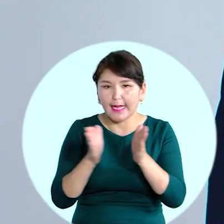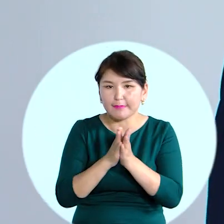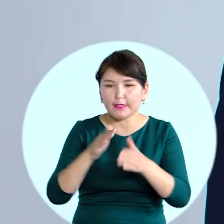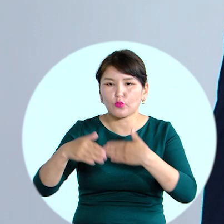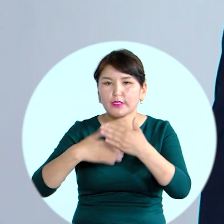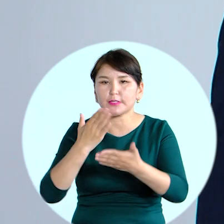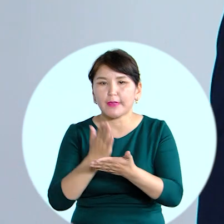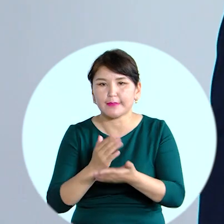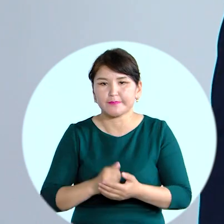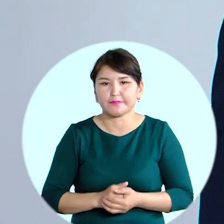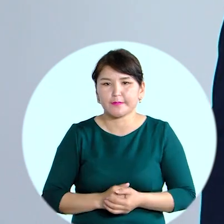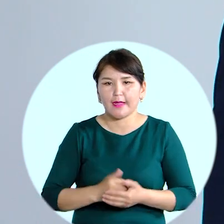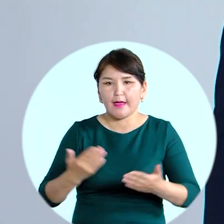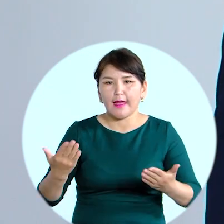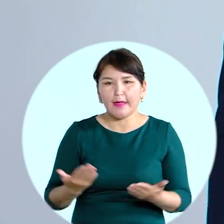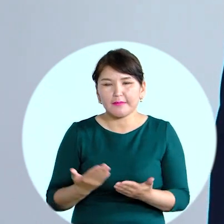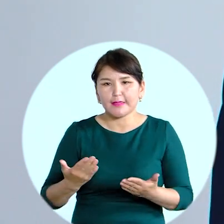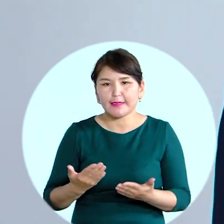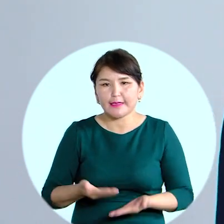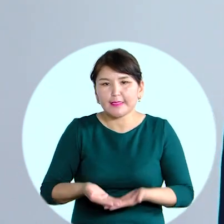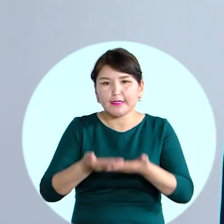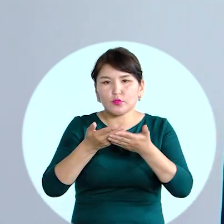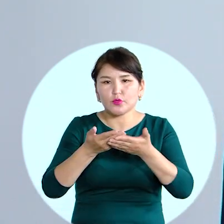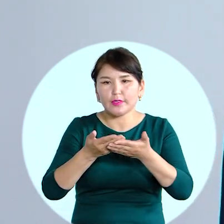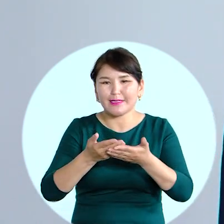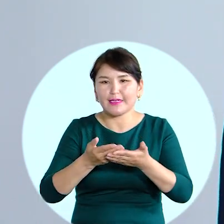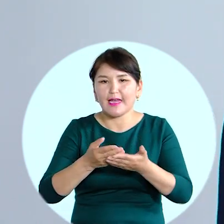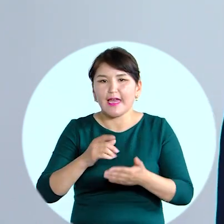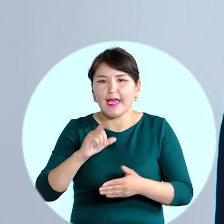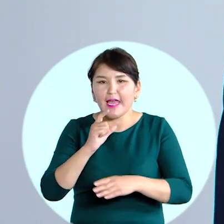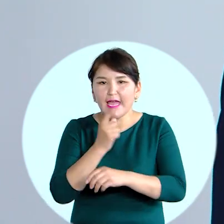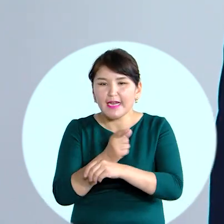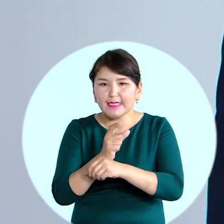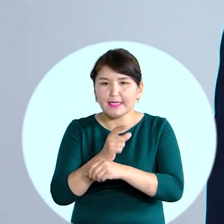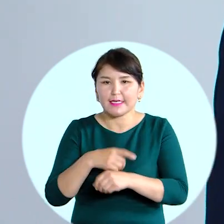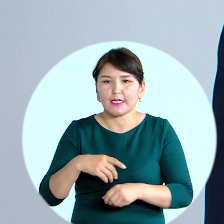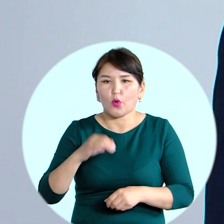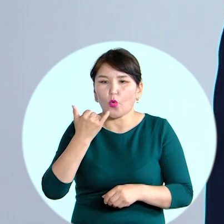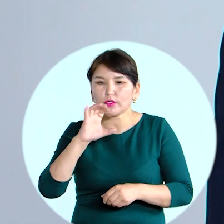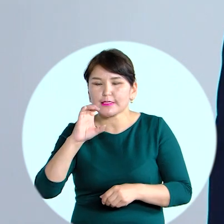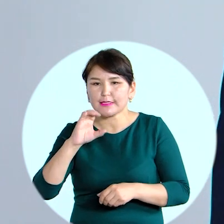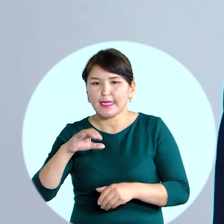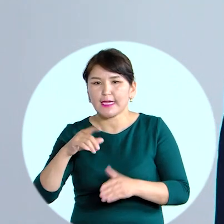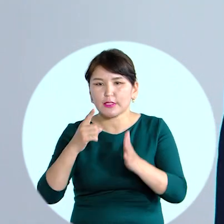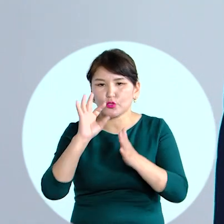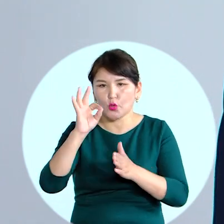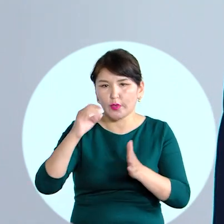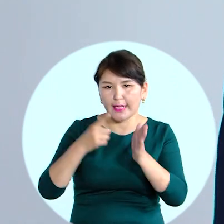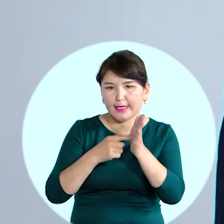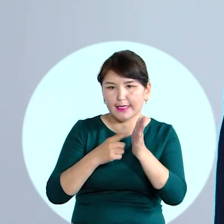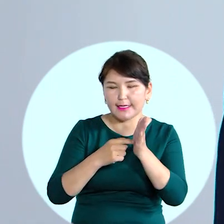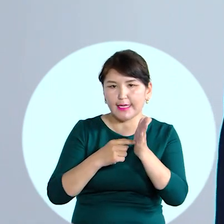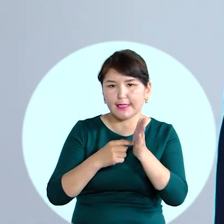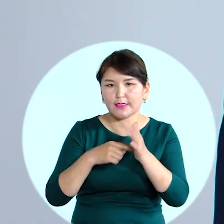нь бид тогт төртой хөгжлийн боловсролын агуулгын хүрээнд амьдралд итгэх чанарын эрдэм хичээлээр Монгол орны усны нөөц, түүний аюулгүй байдал, зөв